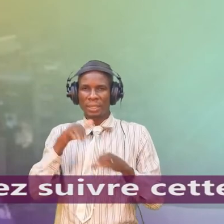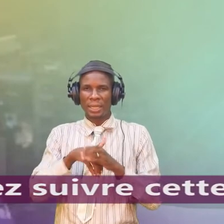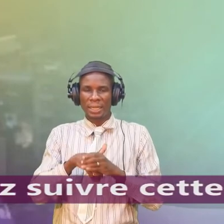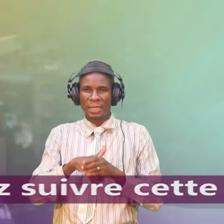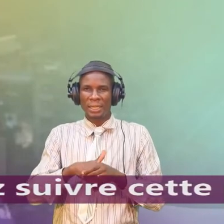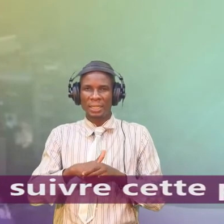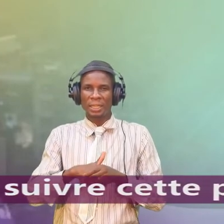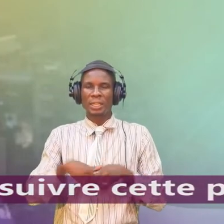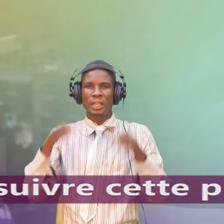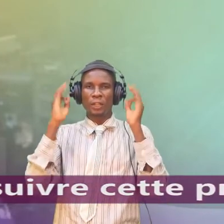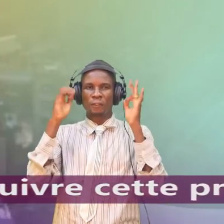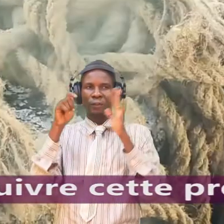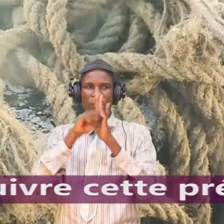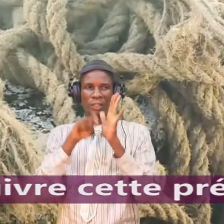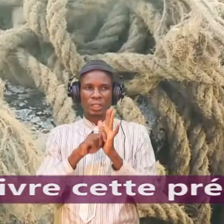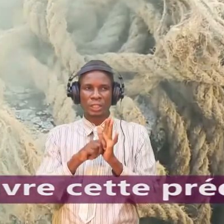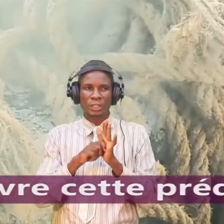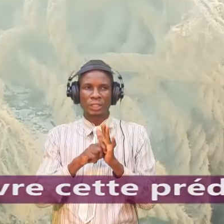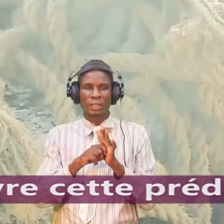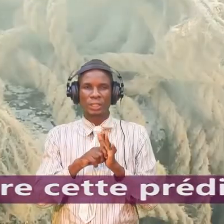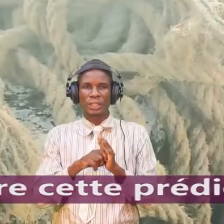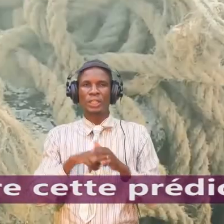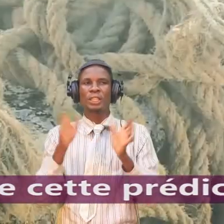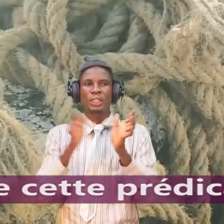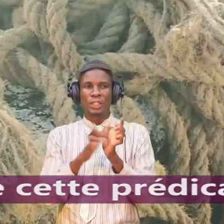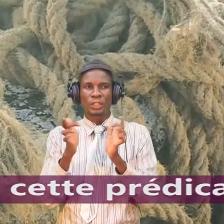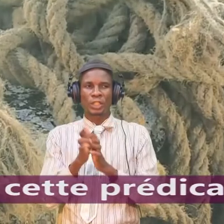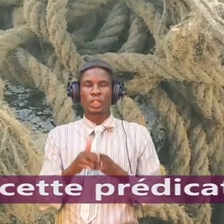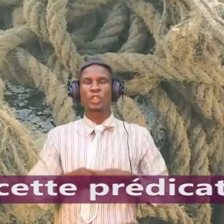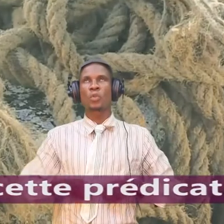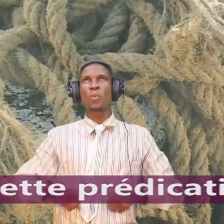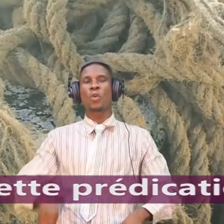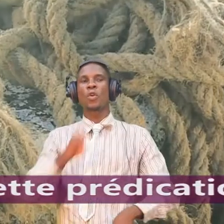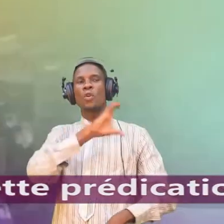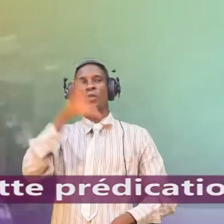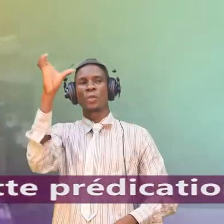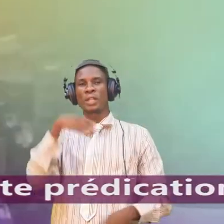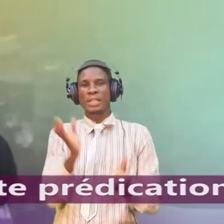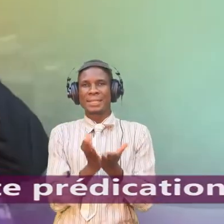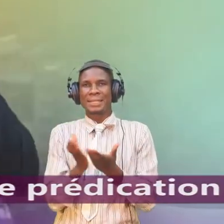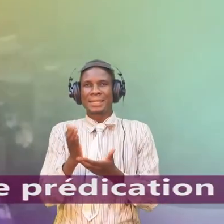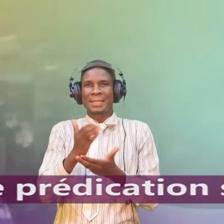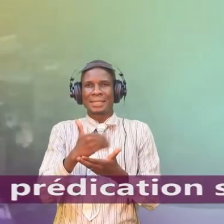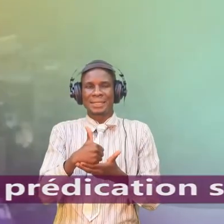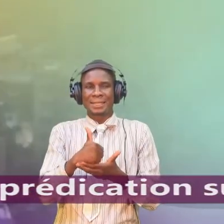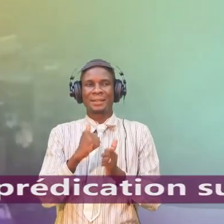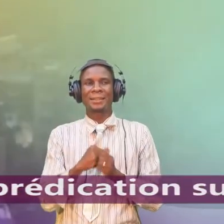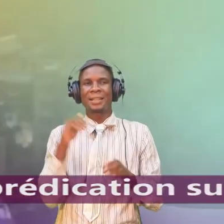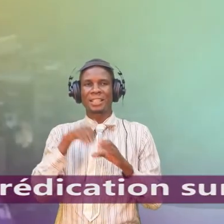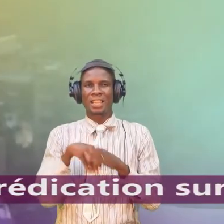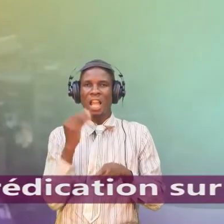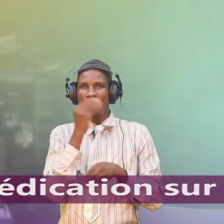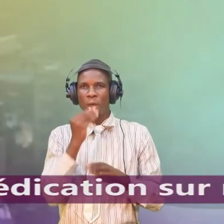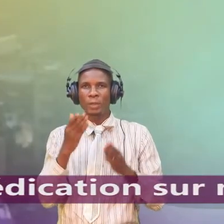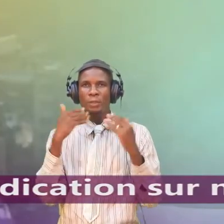wanafunzi wa Yesu Kristo katika Agano Jipya inasema kwamba Yesu Kristo aliyesulubiwa, Yesu